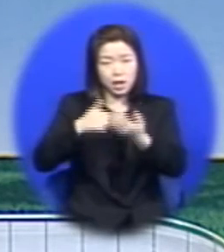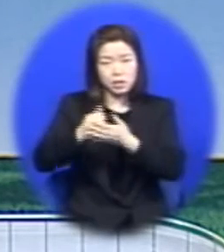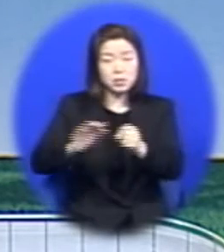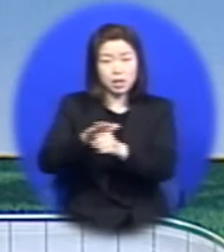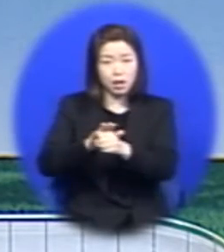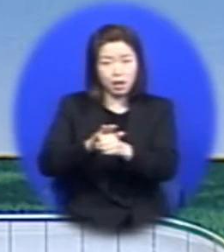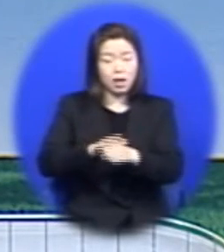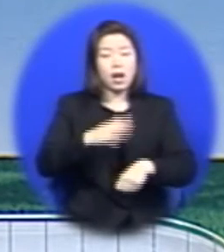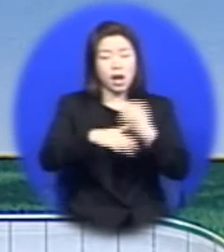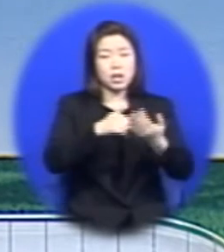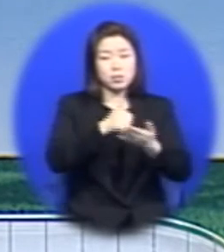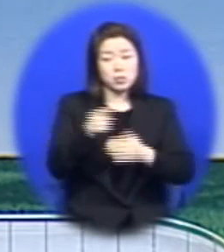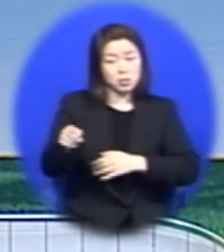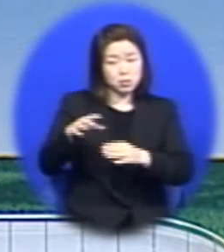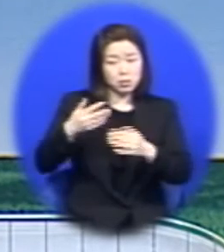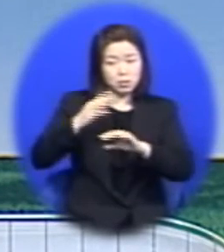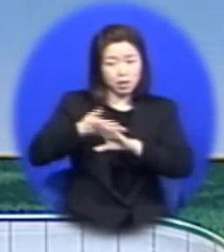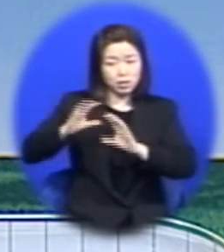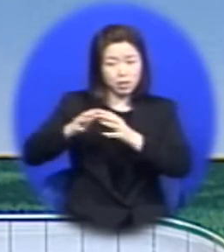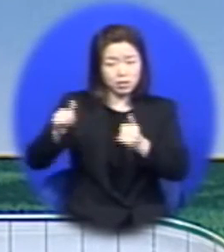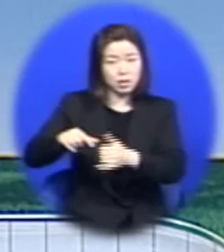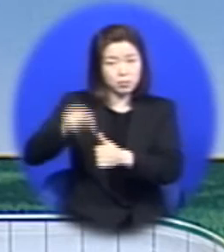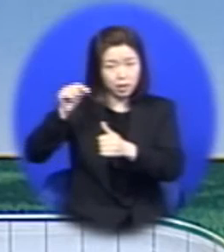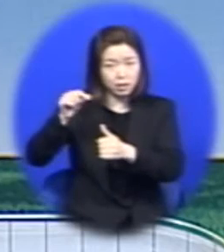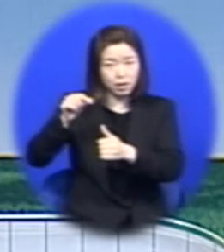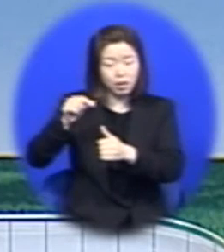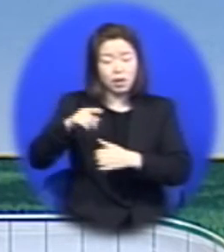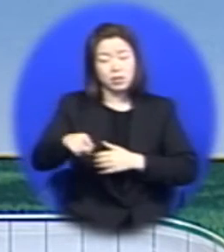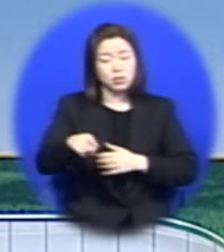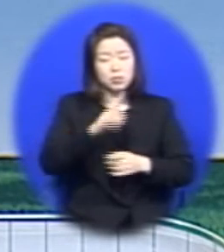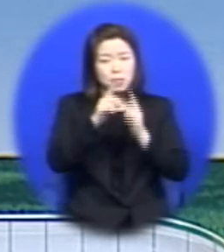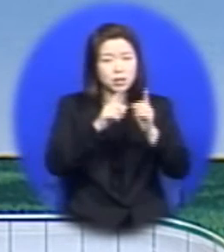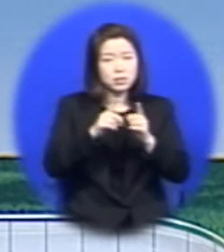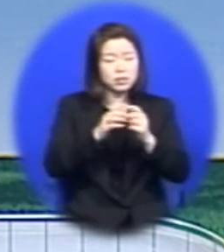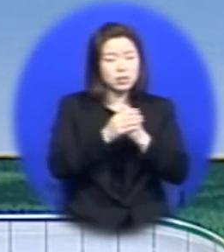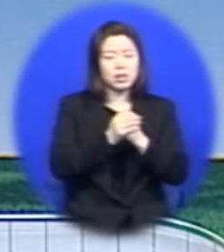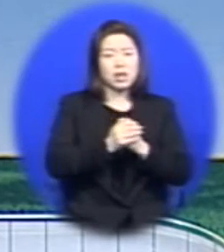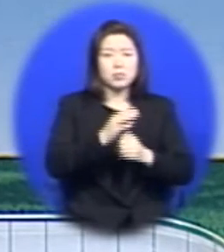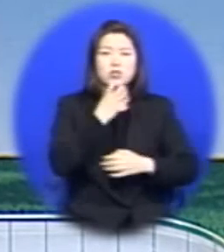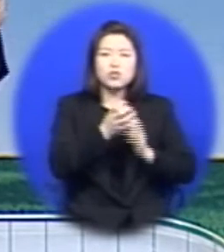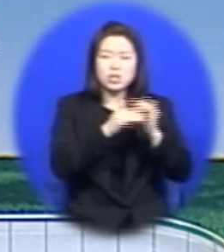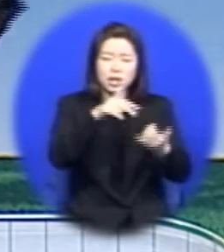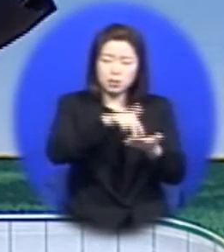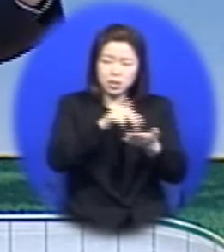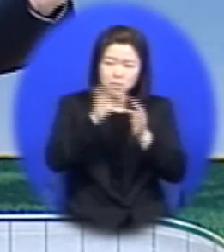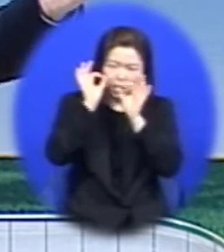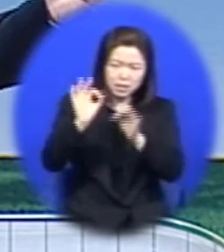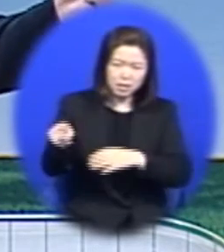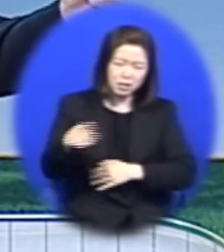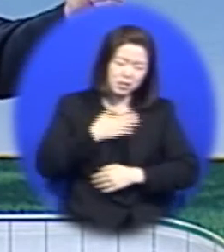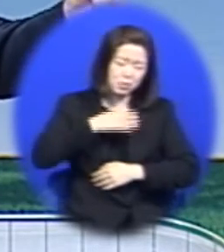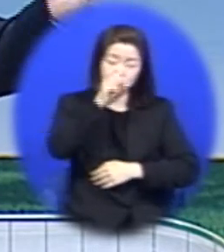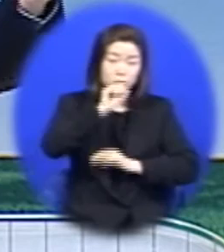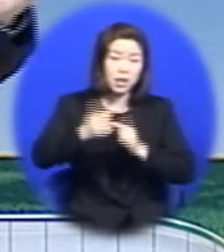이제 하나님이 택하신다. 유대인들은 얼마나 거슬리게 들리는지 모릅니다. 그러니 자기가 이제 예루살렘에